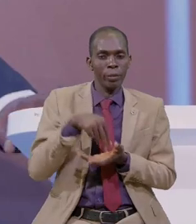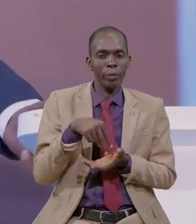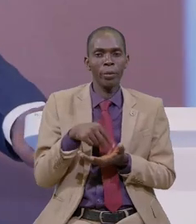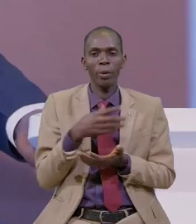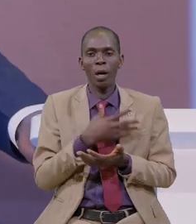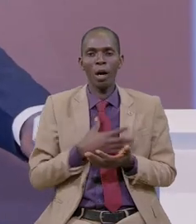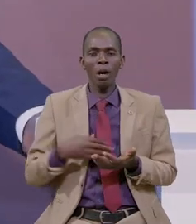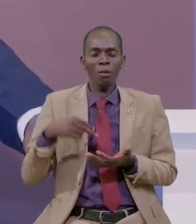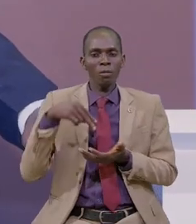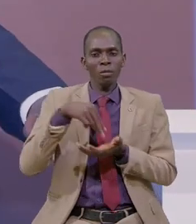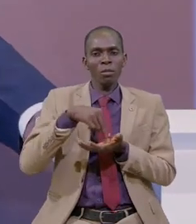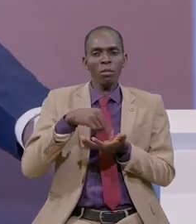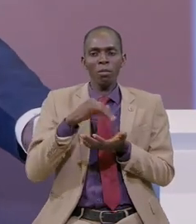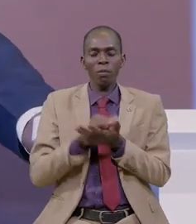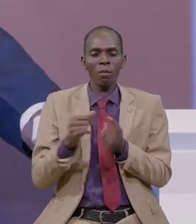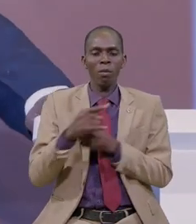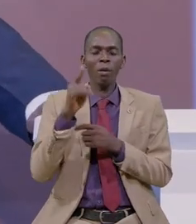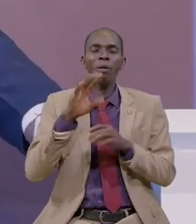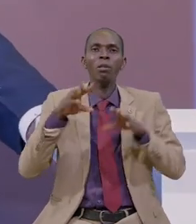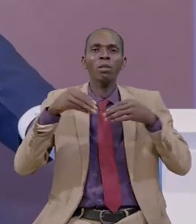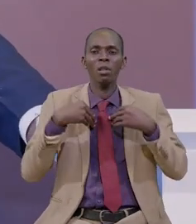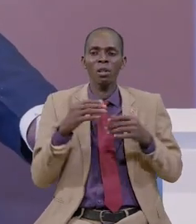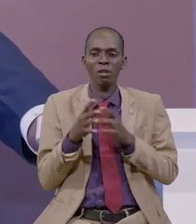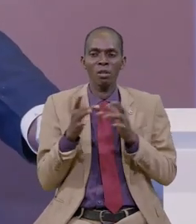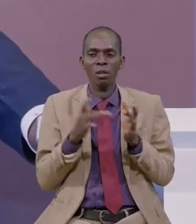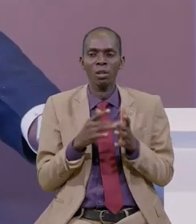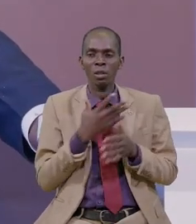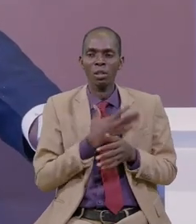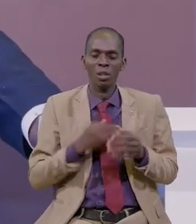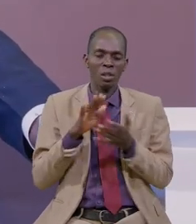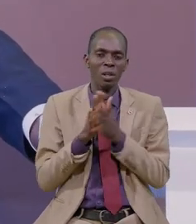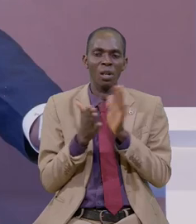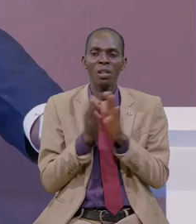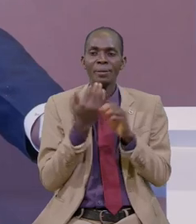ce jour-là, il a donné son cœur à Jésus. Et il est